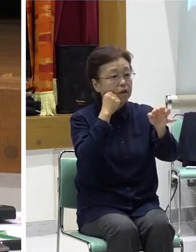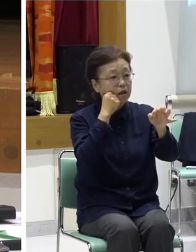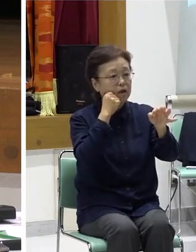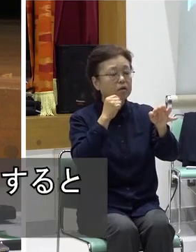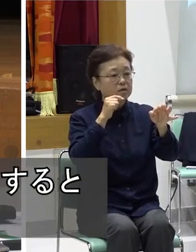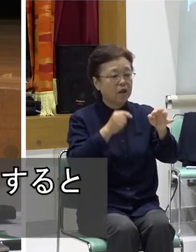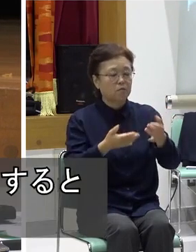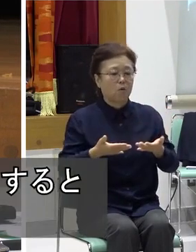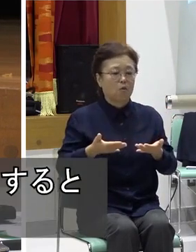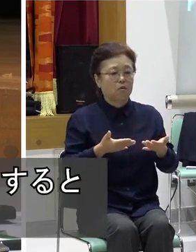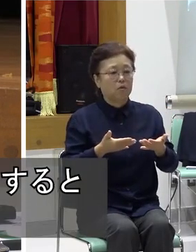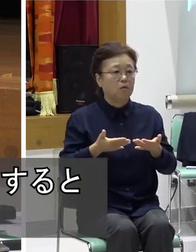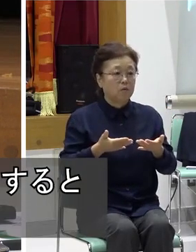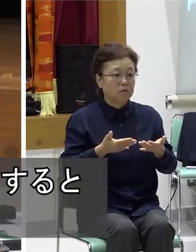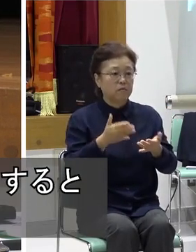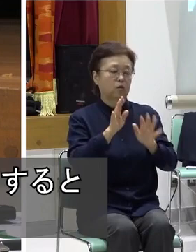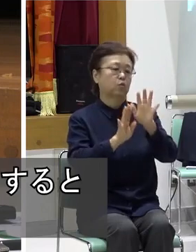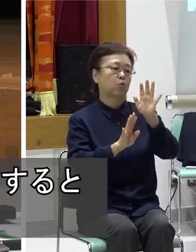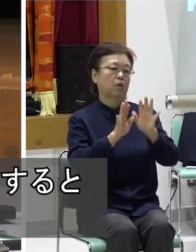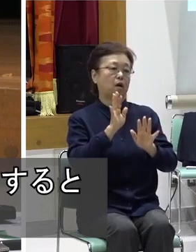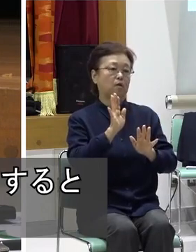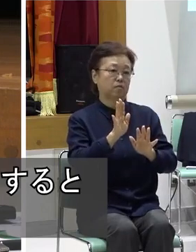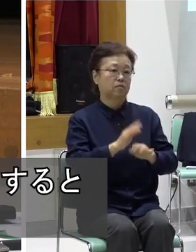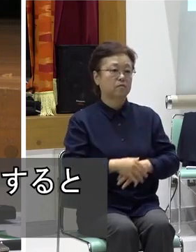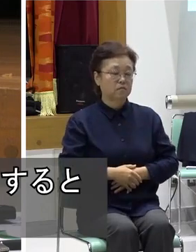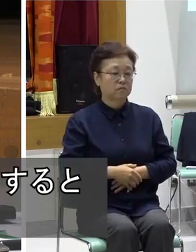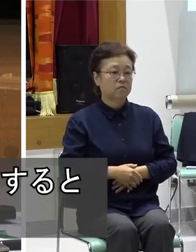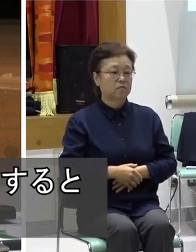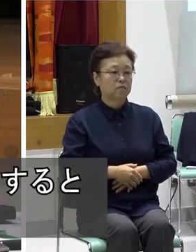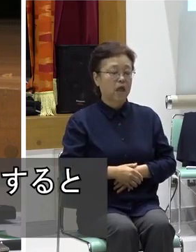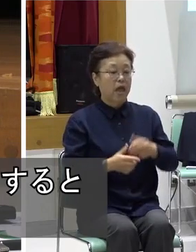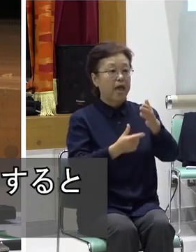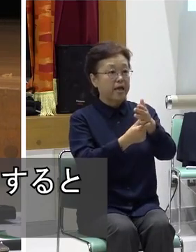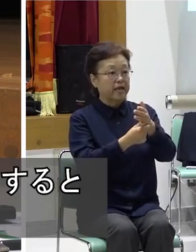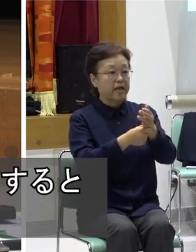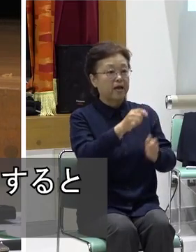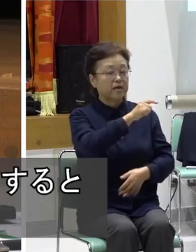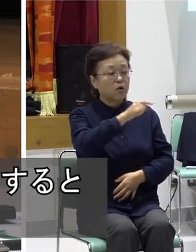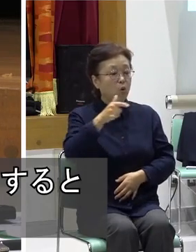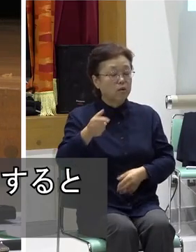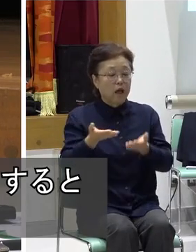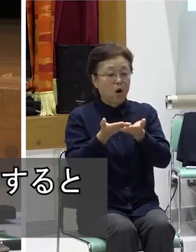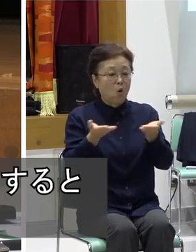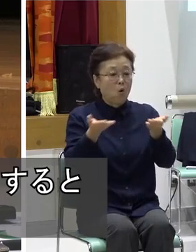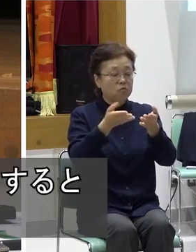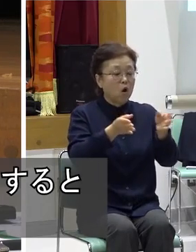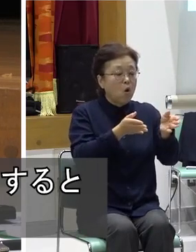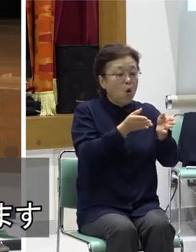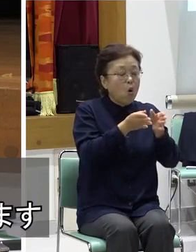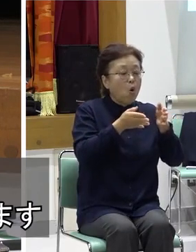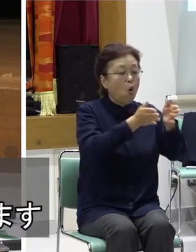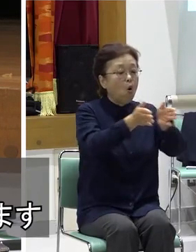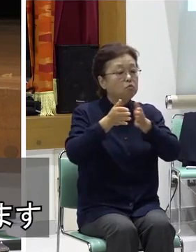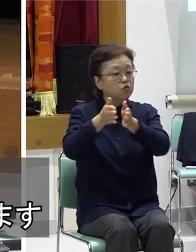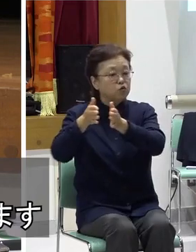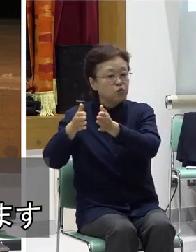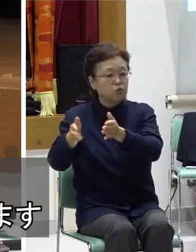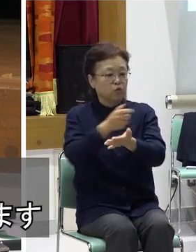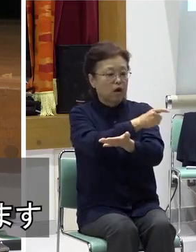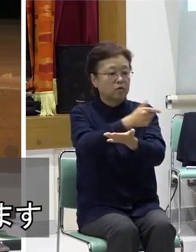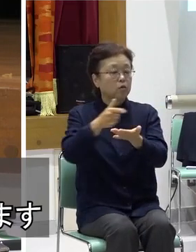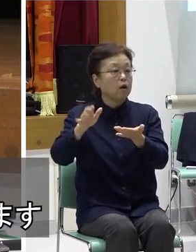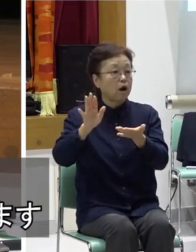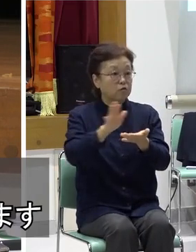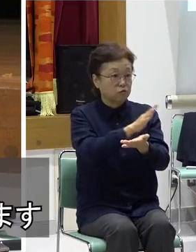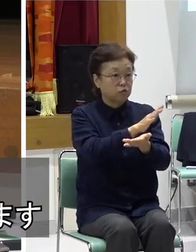ります。あと、駅であれば、本当にいろんなホームがあったりすると、やっぱそういったところで、分かりづらくて、も